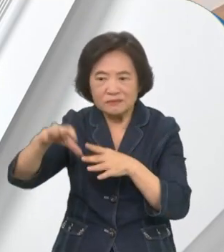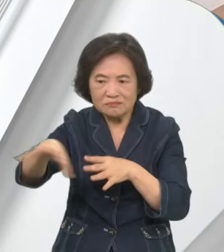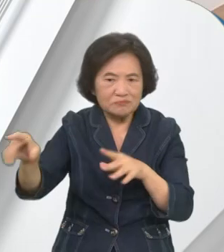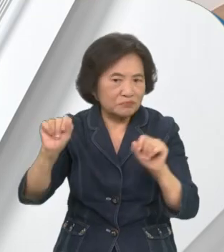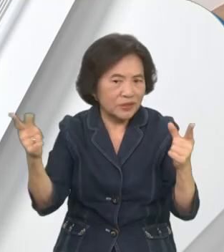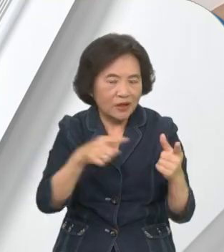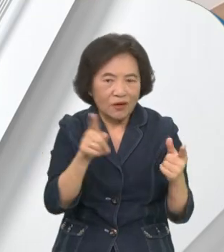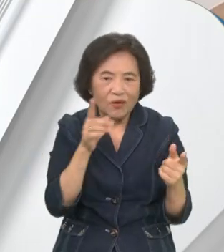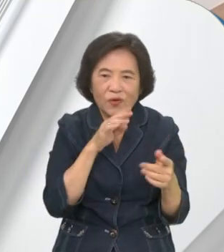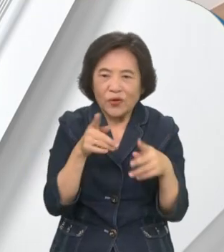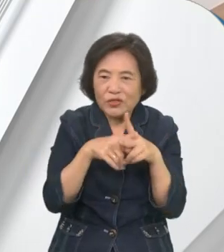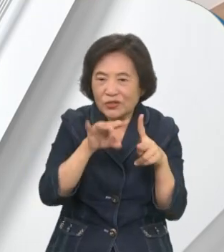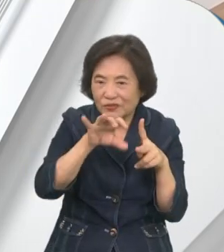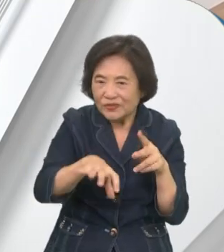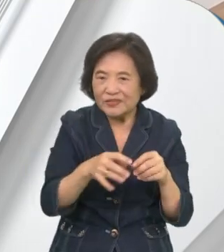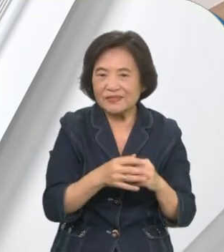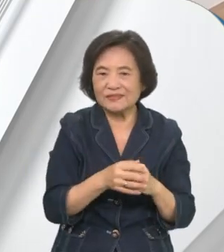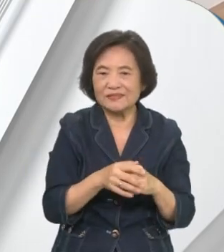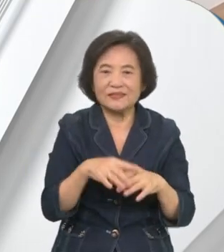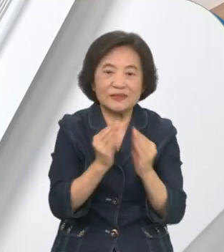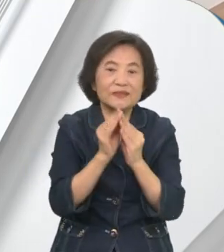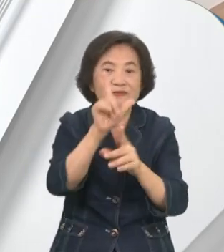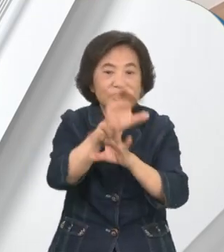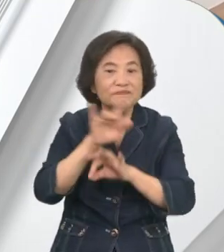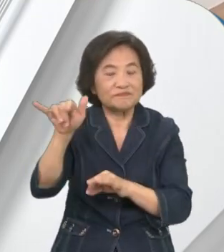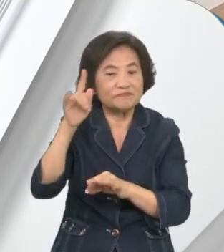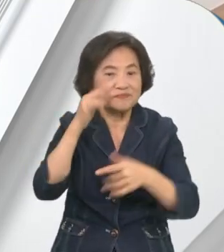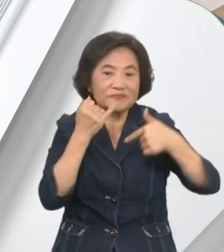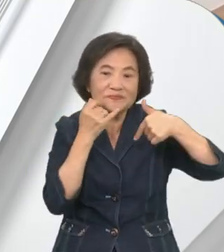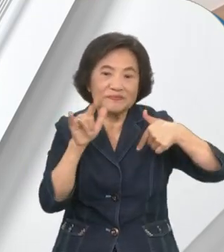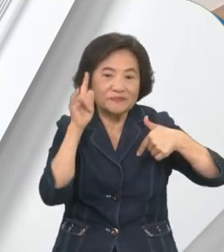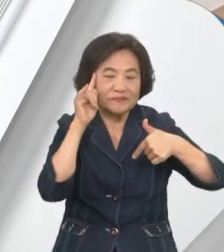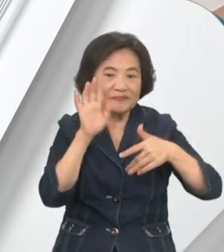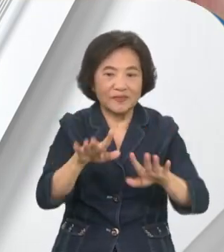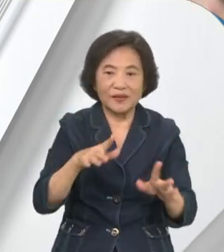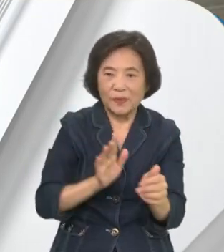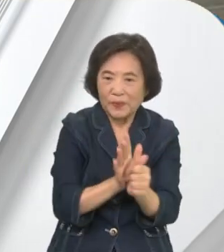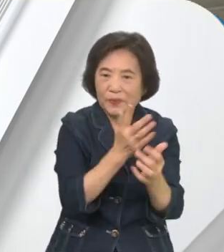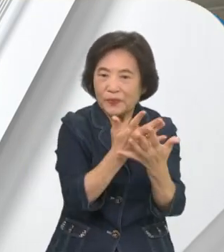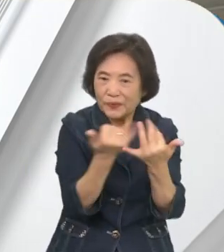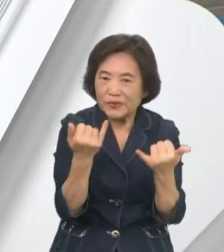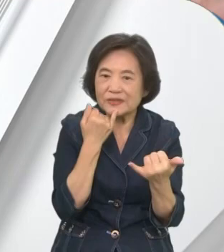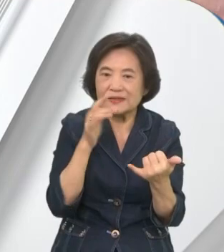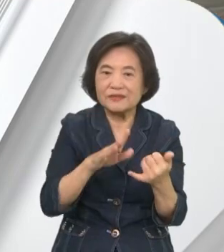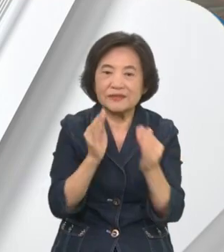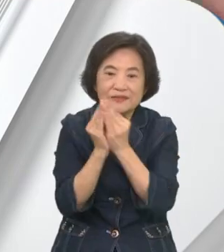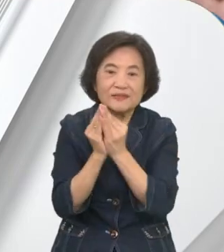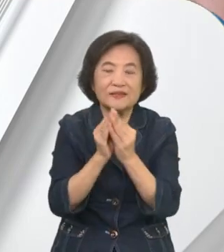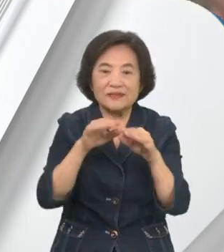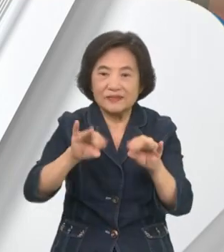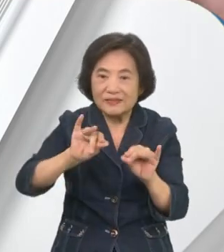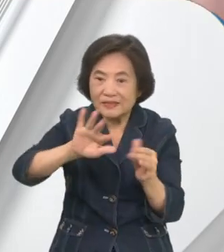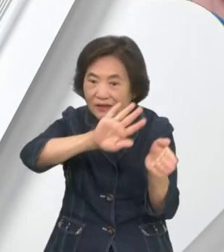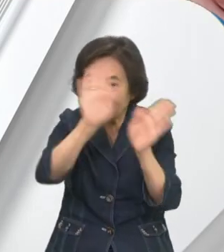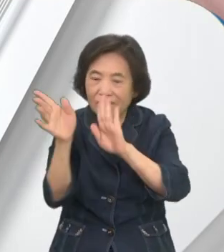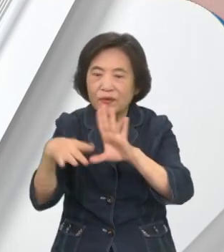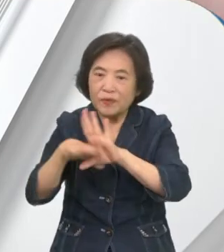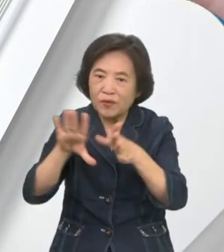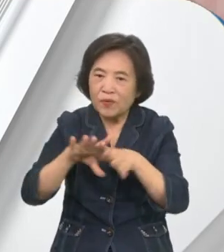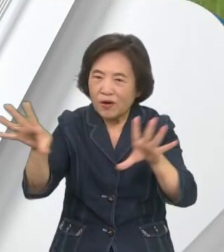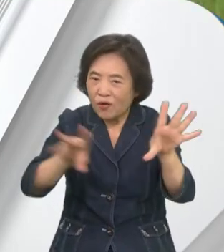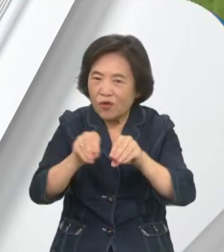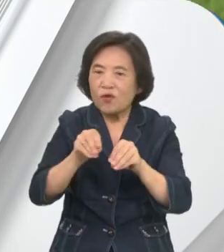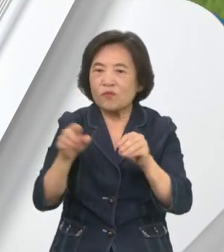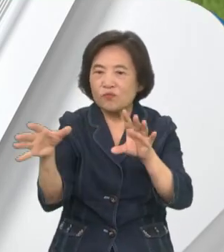方。 桃园好科群先生何灿明表示，人文课程鼓励学生嘅连接桃园嘅体验同文化自